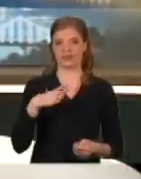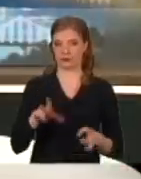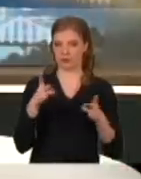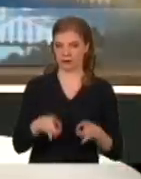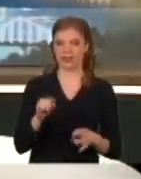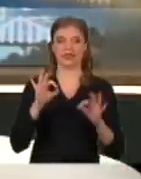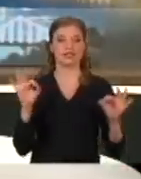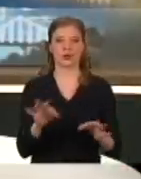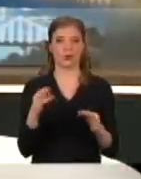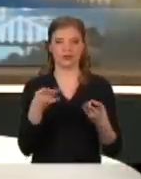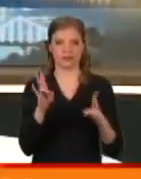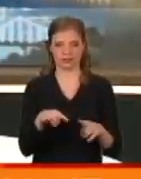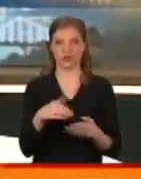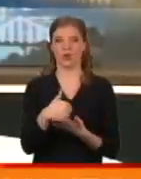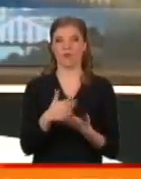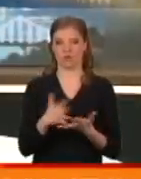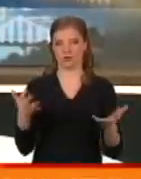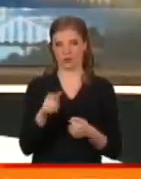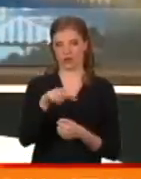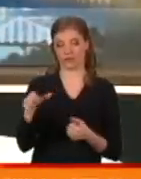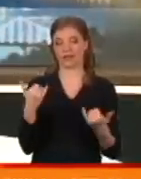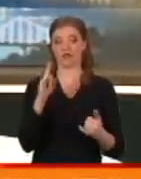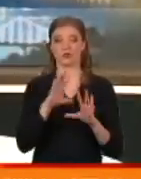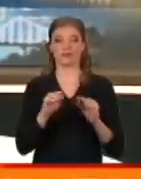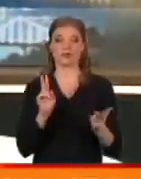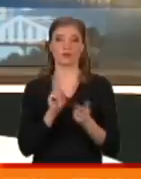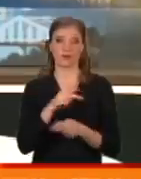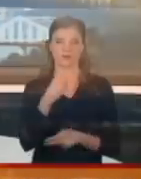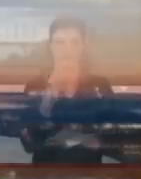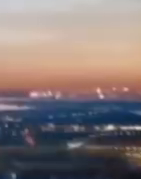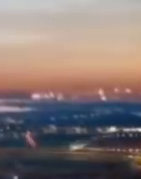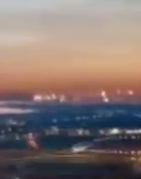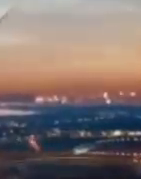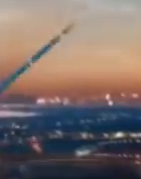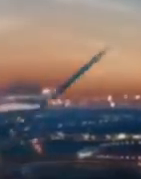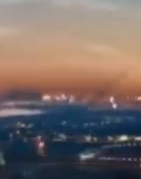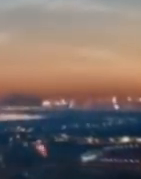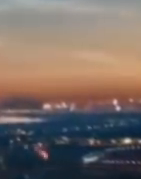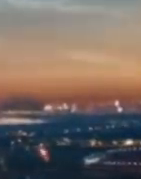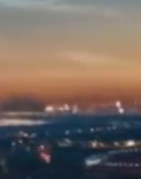біда і ніколи не знадобляться послуги рятувальників. Наразі це все. Побачимося о 22:10.